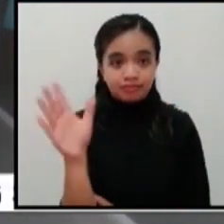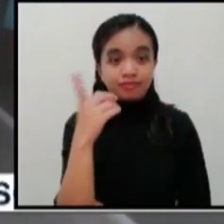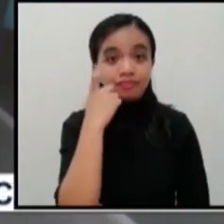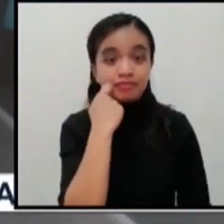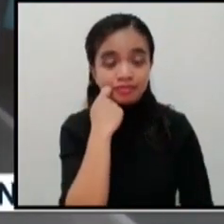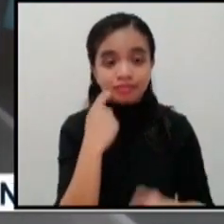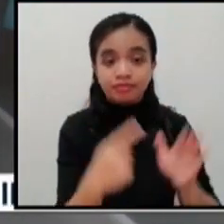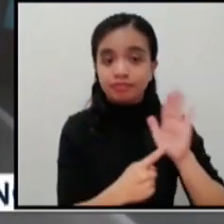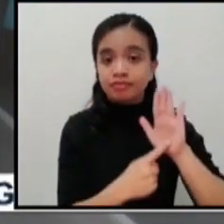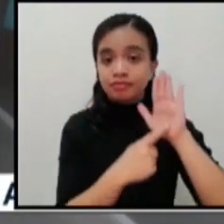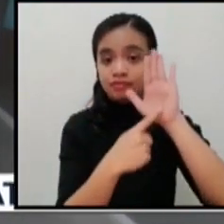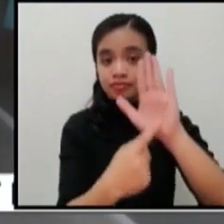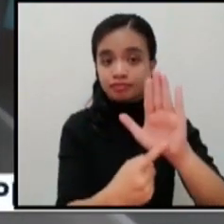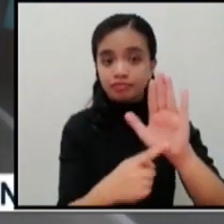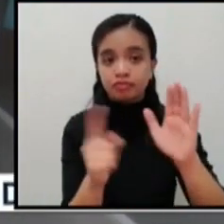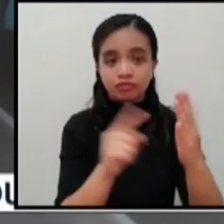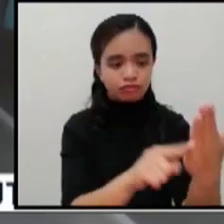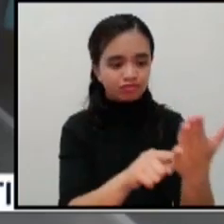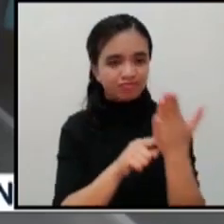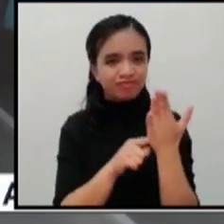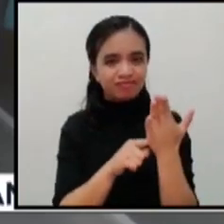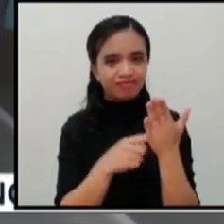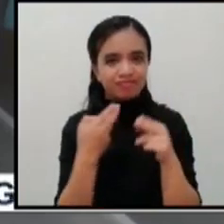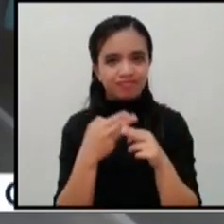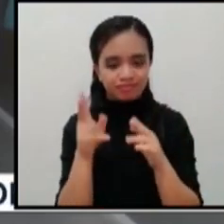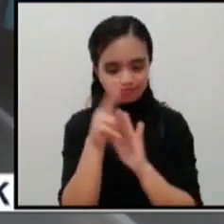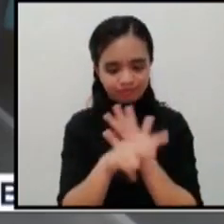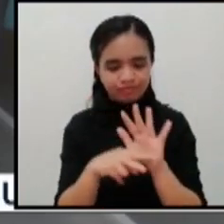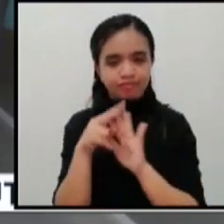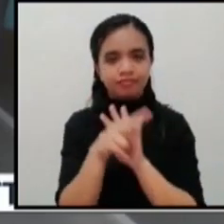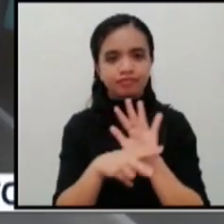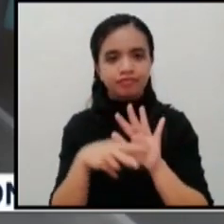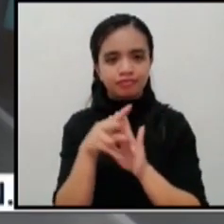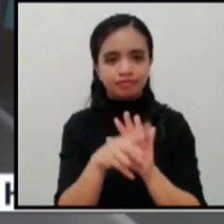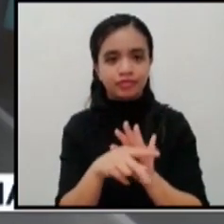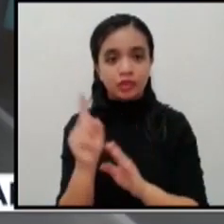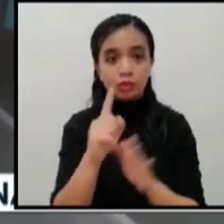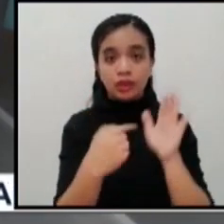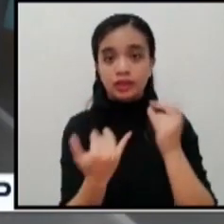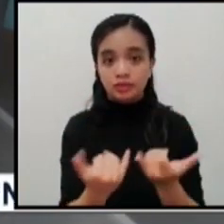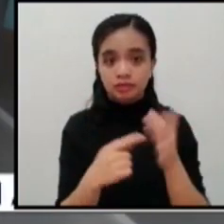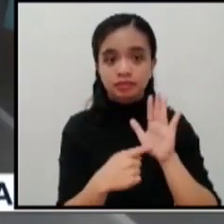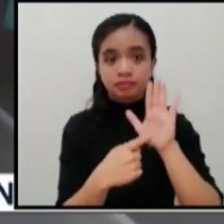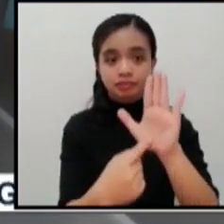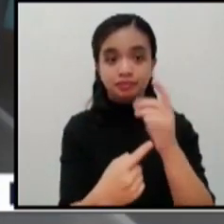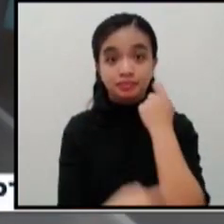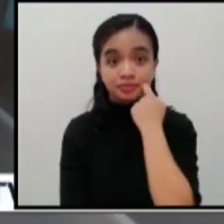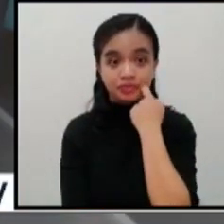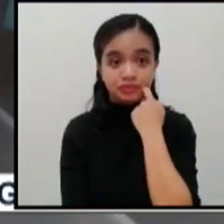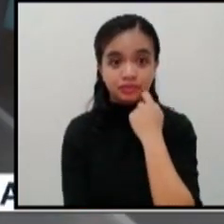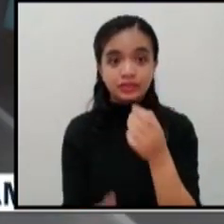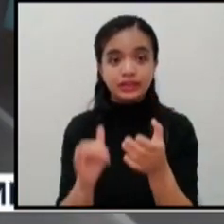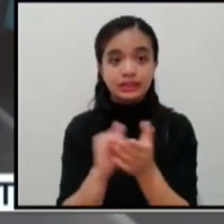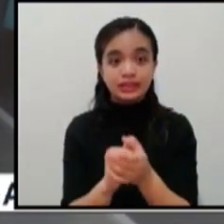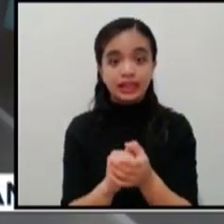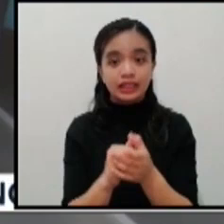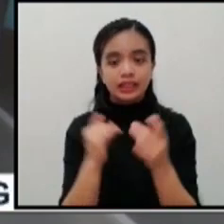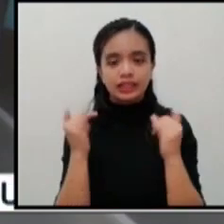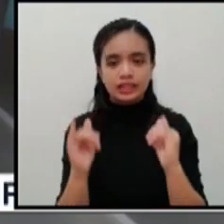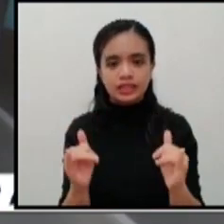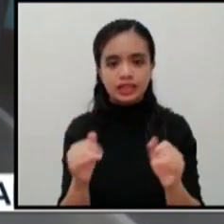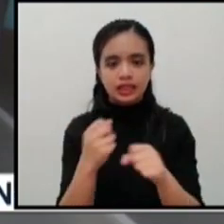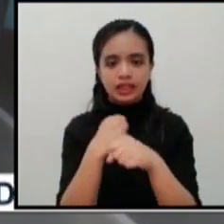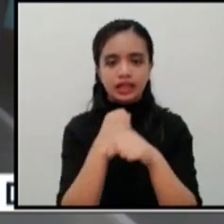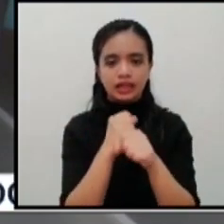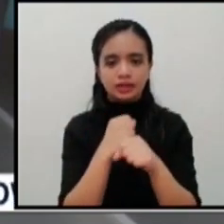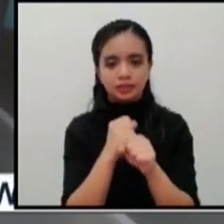yung preview ng video na ginawa nila. Yung pinapakita natin sa monitor kanina, yun yung ginagawa pa lamang. Behind the scenes. Behind the scene,